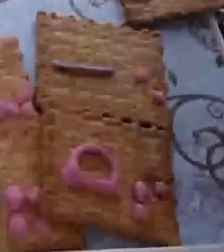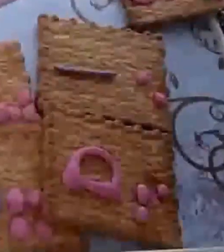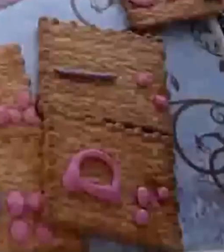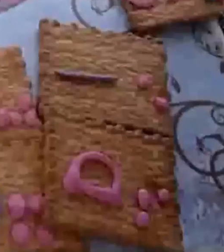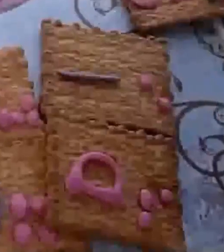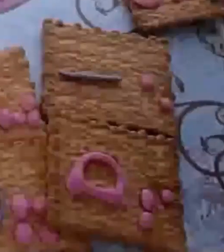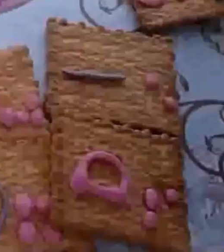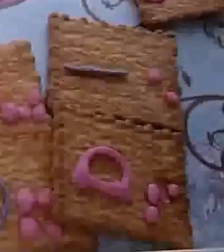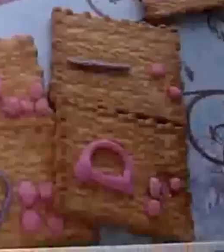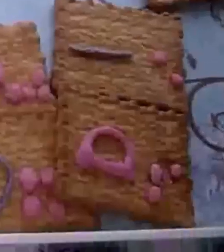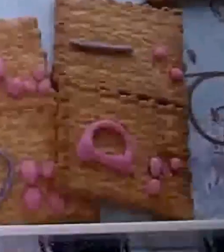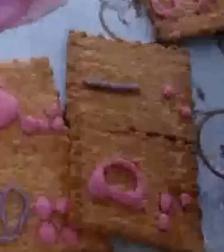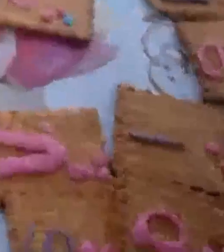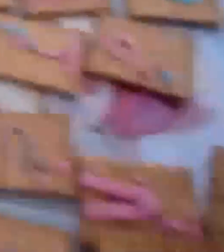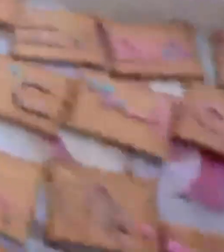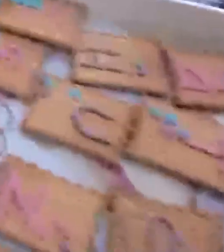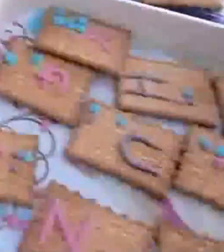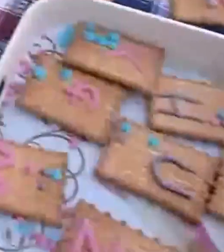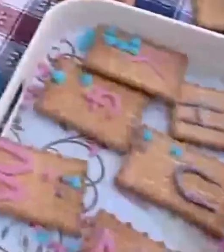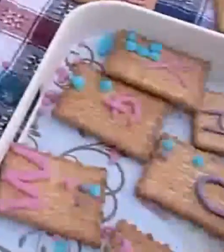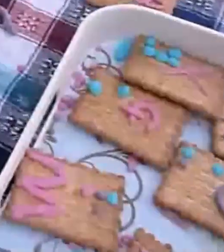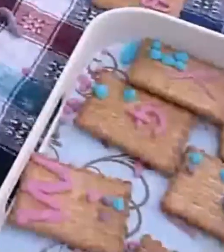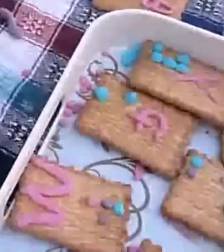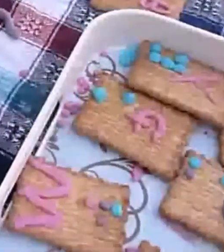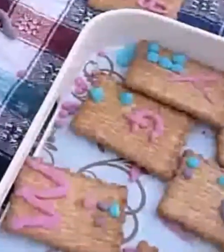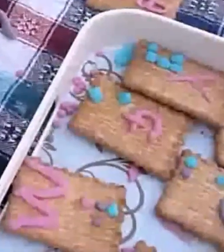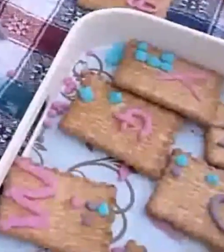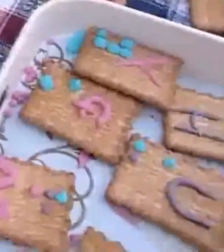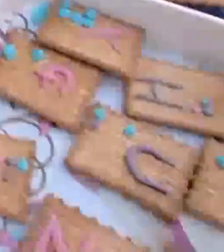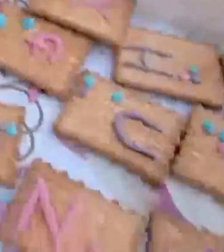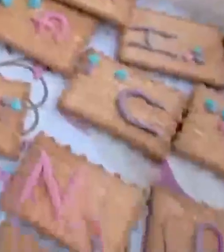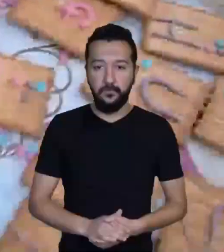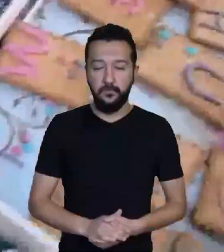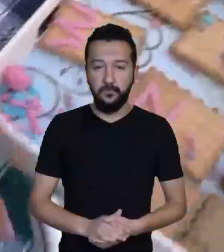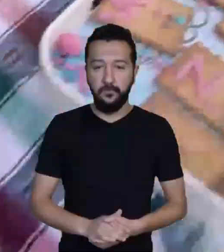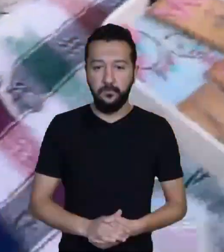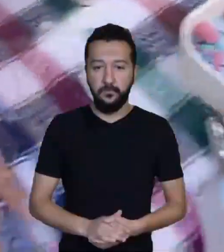üzerinde şeker hamurundan Latin ve Braille harfler olan bisküviler.